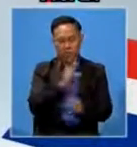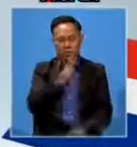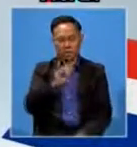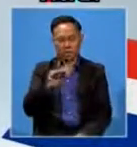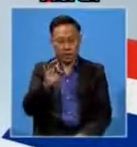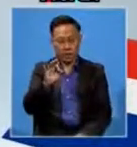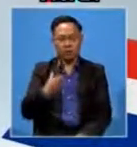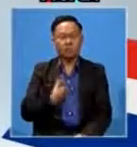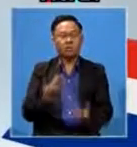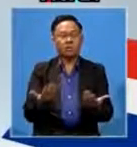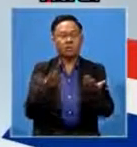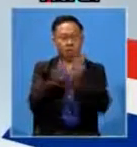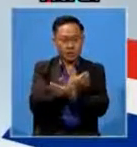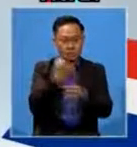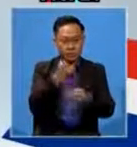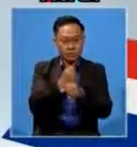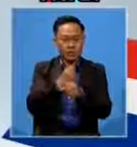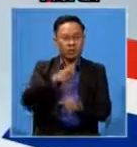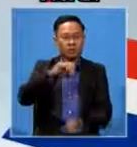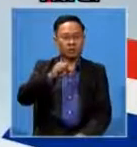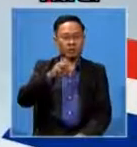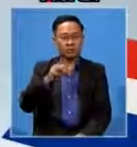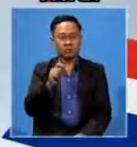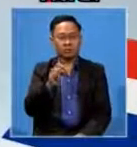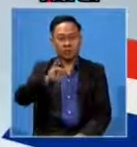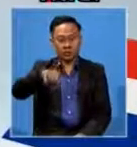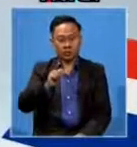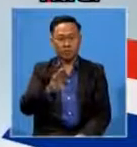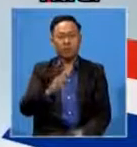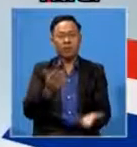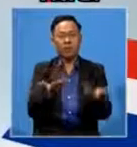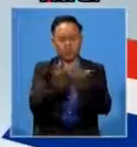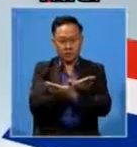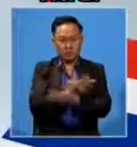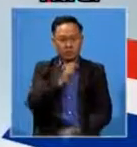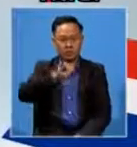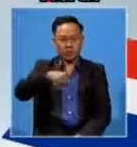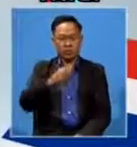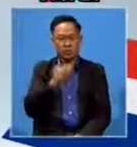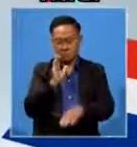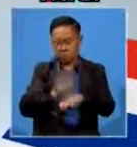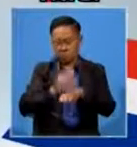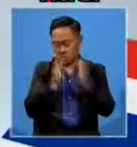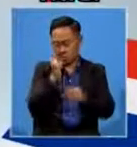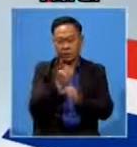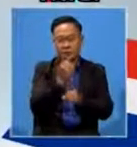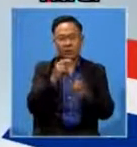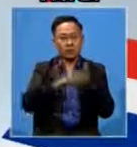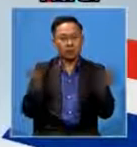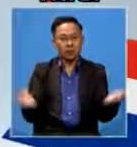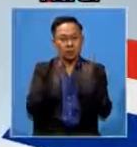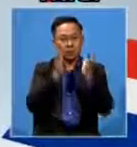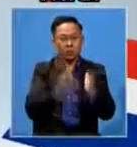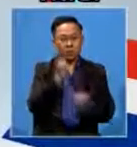Smart Jobs Smart Workers Center ก้าวสู่งานที่ดีคนมีคุณภาพโดยเสริมสร้างความร่วมมือระหว่างภาครัฐภาคเ